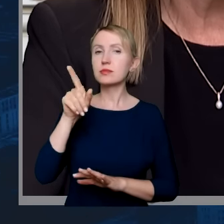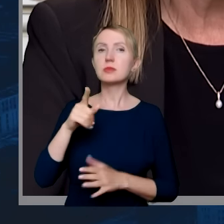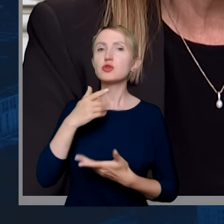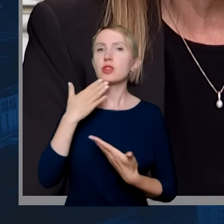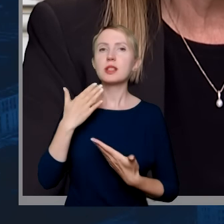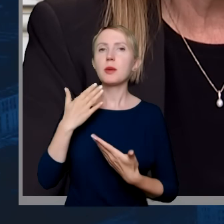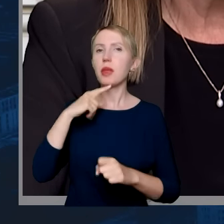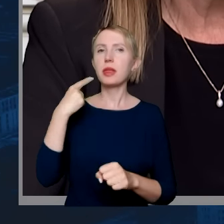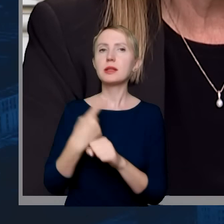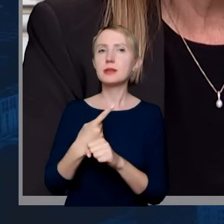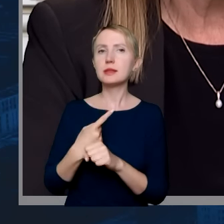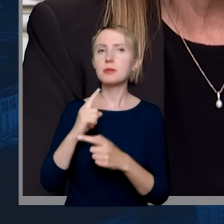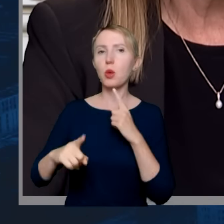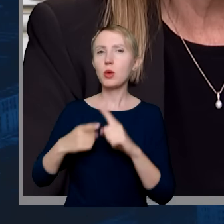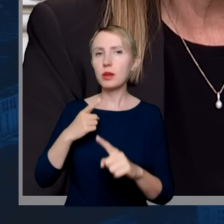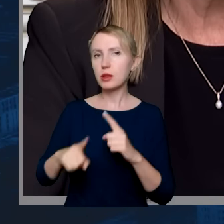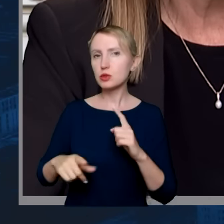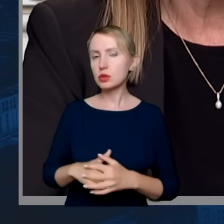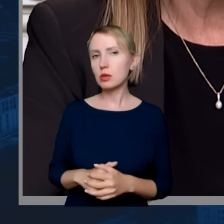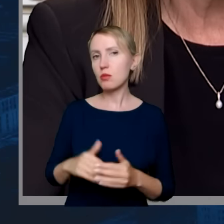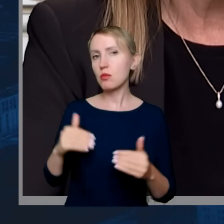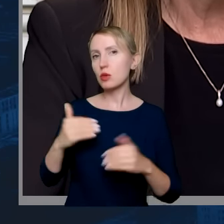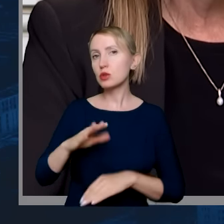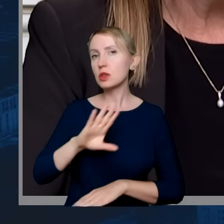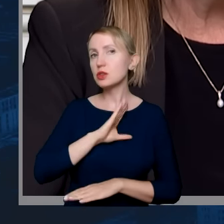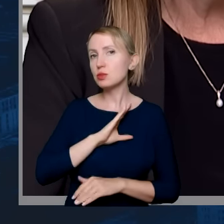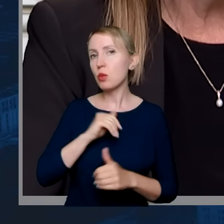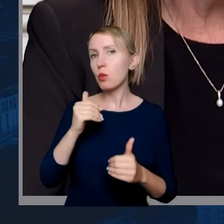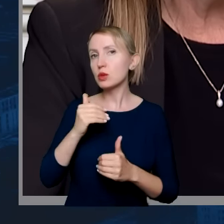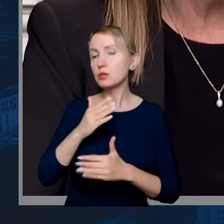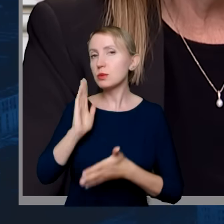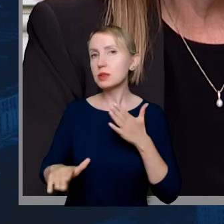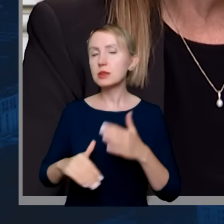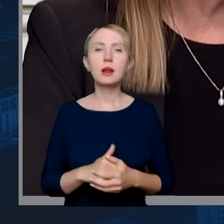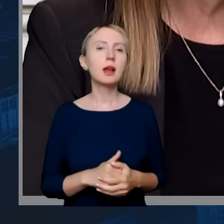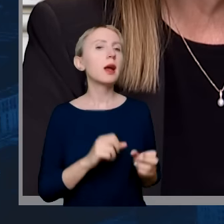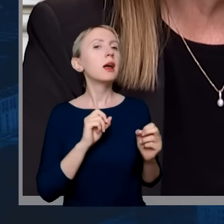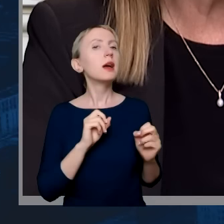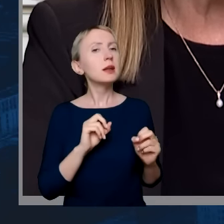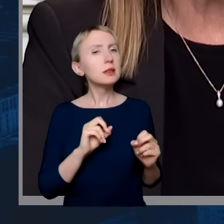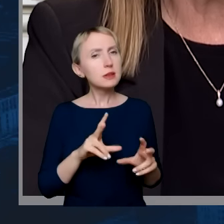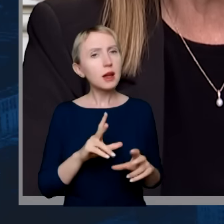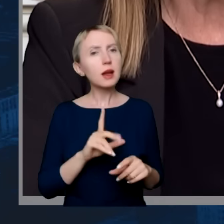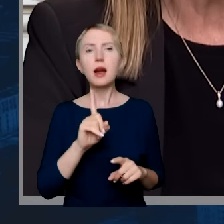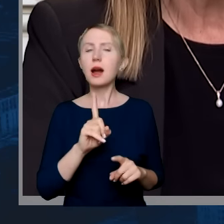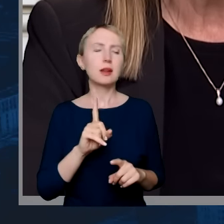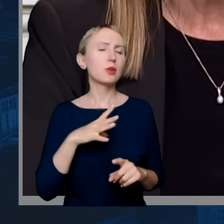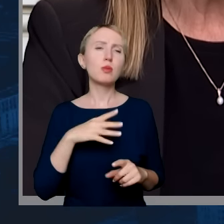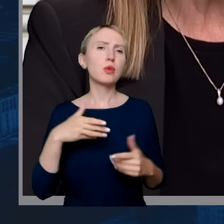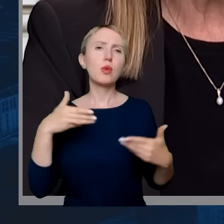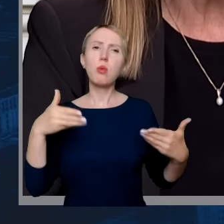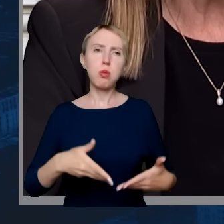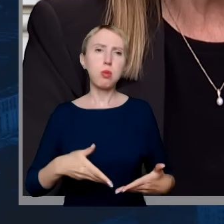decyzji na poziomie politycznym. Być może tej śmierci można było uniknąć. Tak, ale to były uroczystości pogrzebowe. No, ja